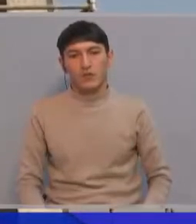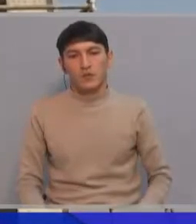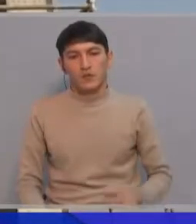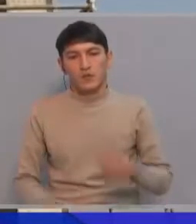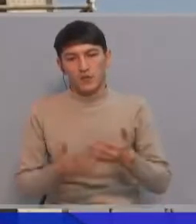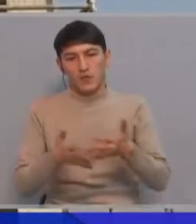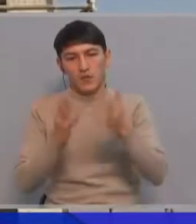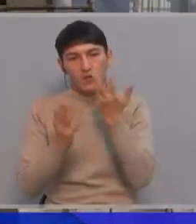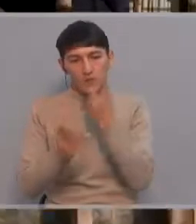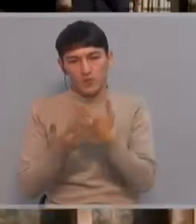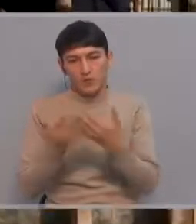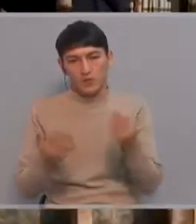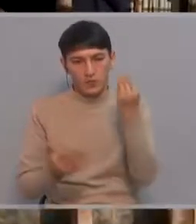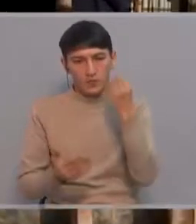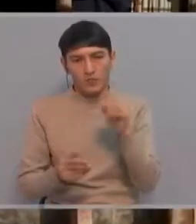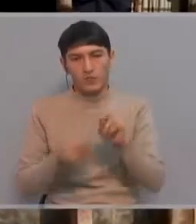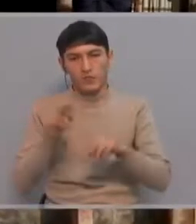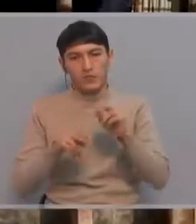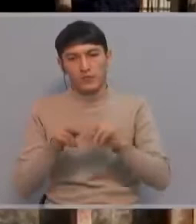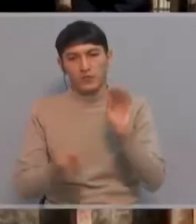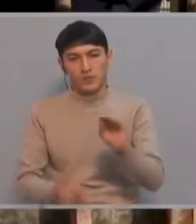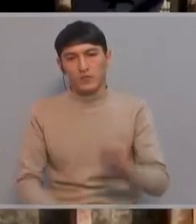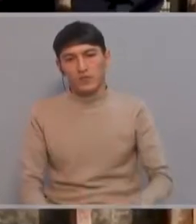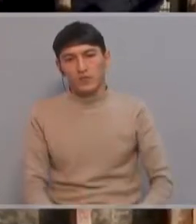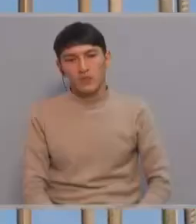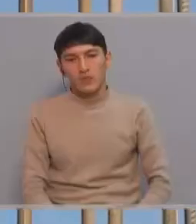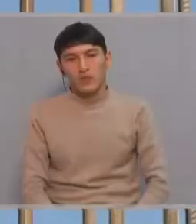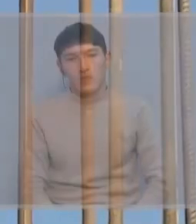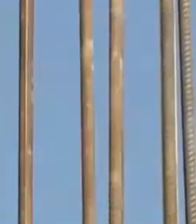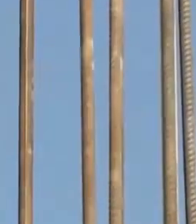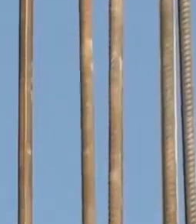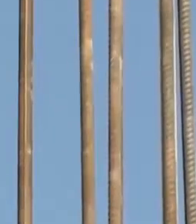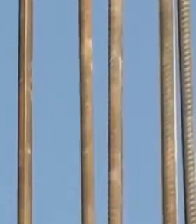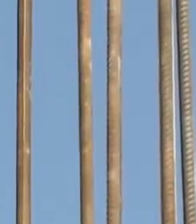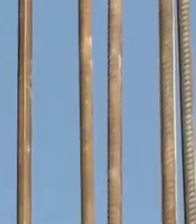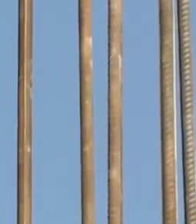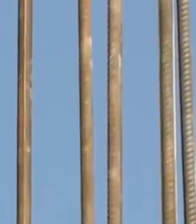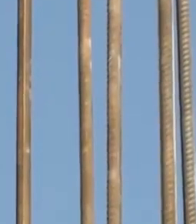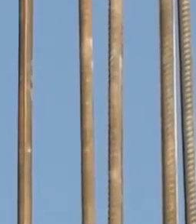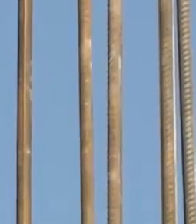дизайнмен бой көтереді, дейді құрылысшылар. Мақпал Рыспаева, Нұркен Жалбиев, Асылбек Мансұрхан, жаңалықтар.